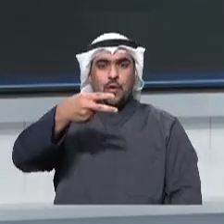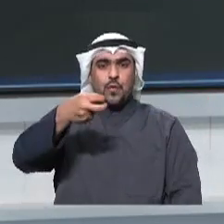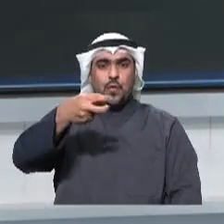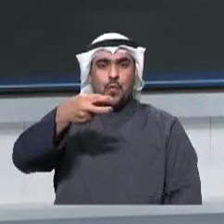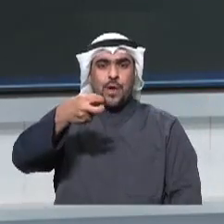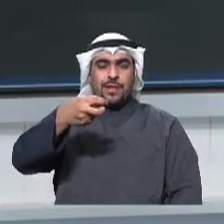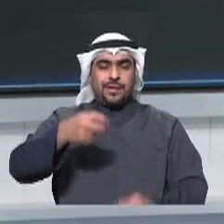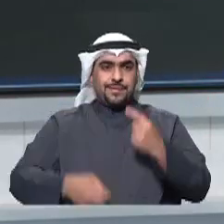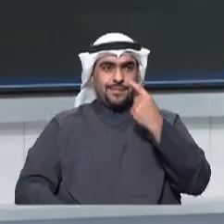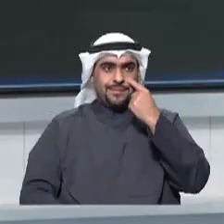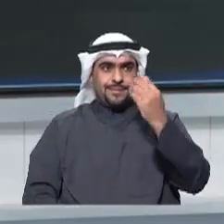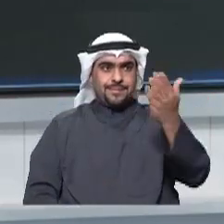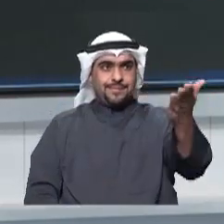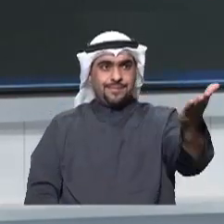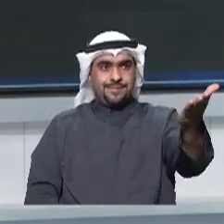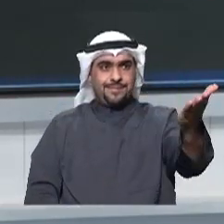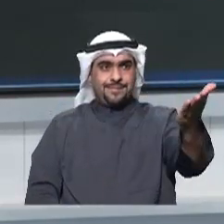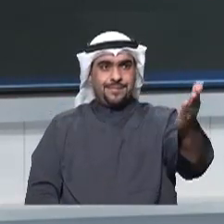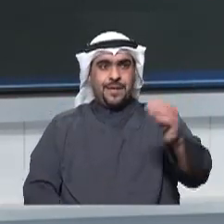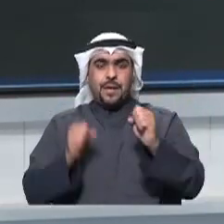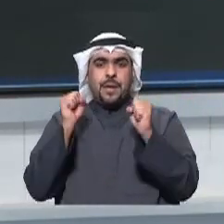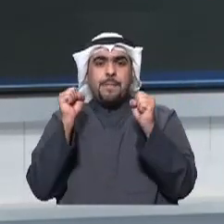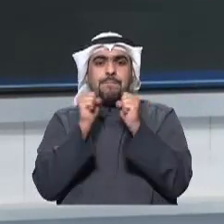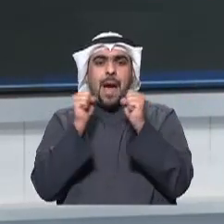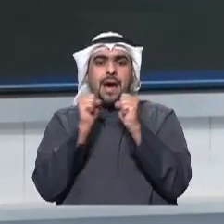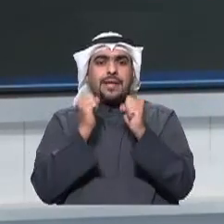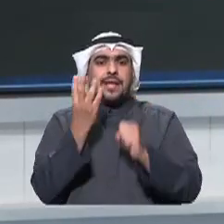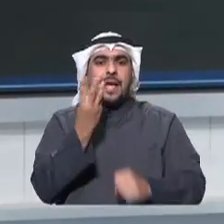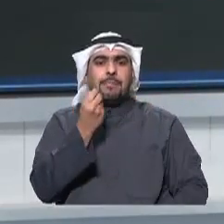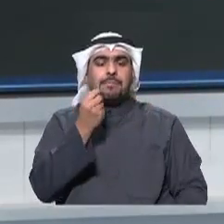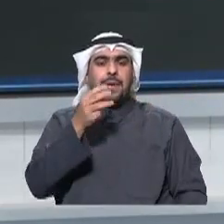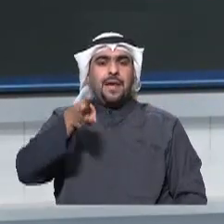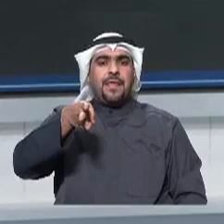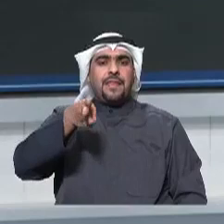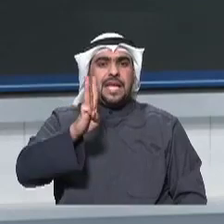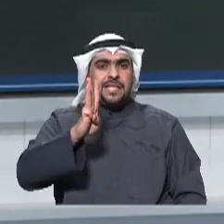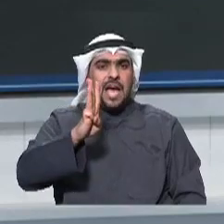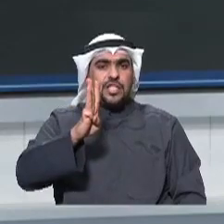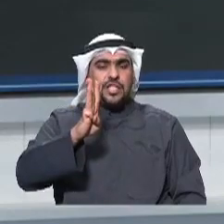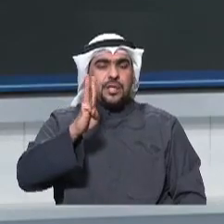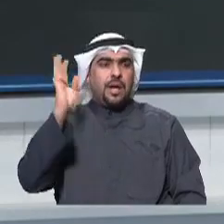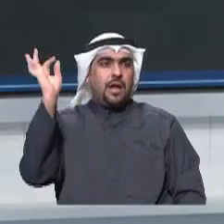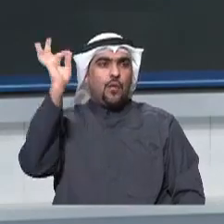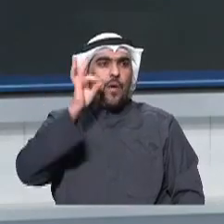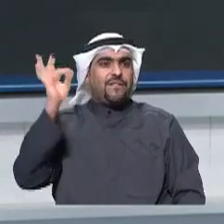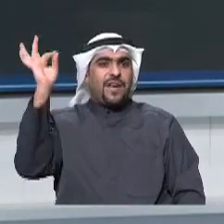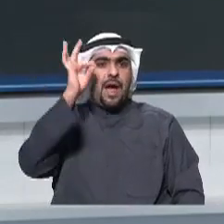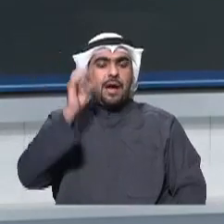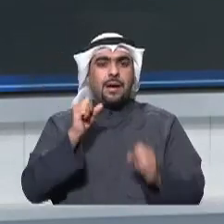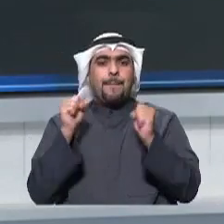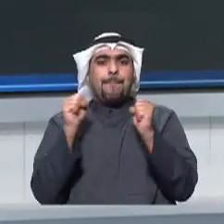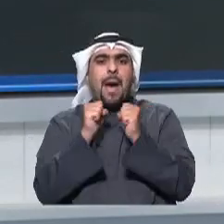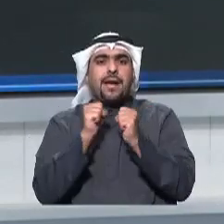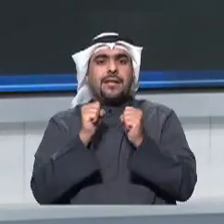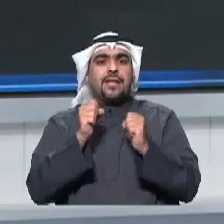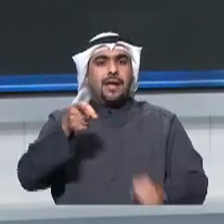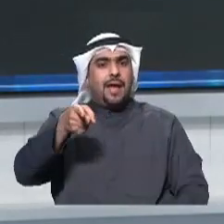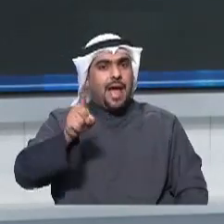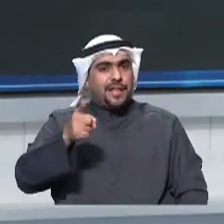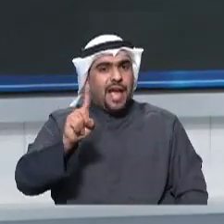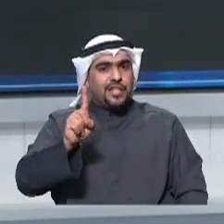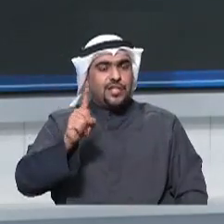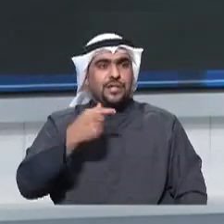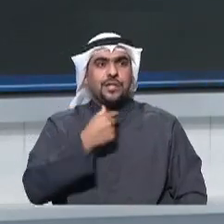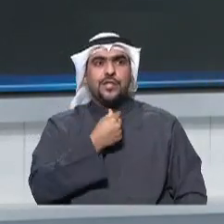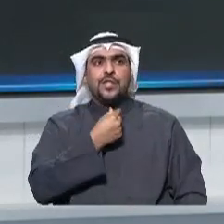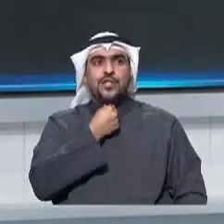وباردة منتصف هذه الليلة، استمرار رياح متقلبة الاتجاه إلى شمالية وشمالية غربية سرعتها ما بين 8 إلى 28 كيلومتر